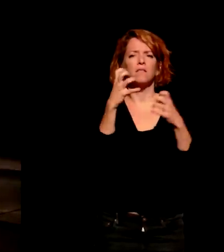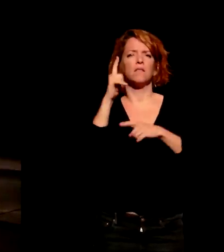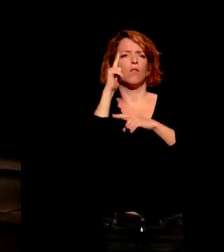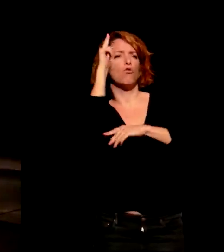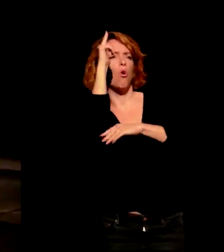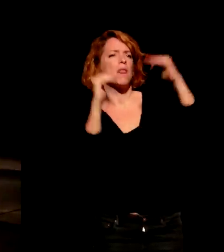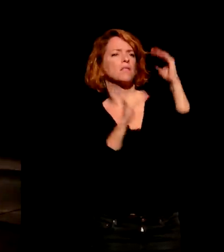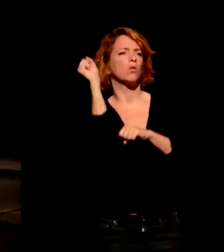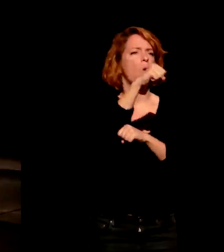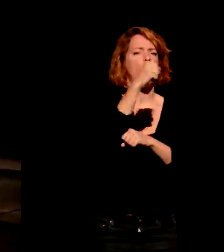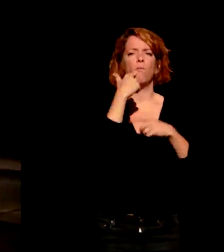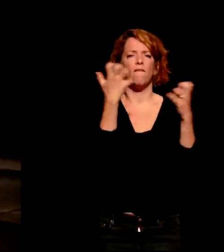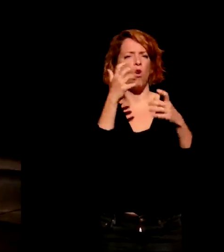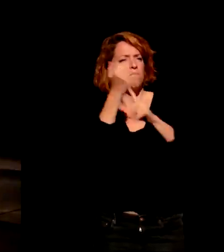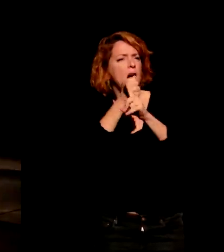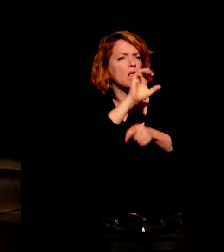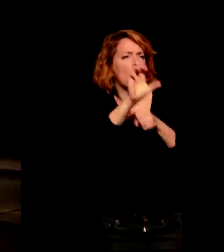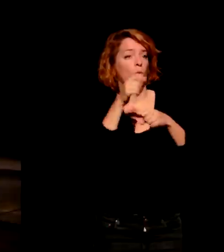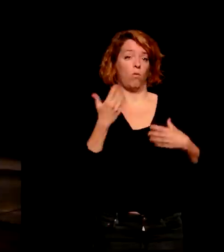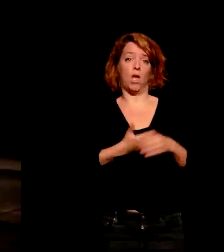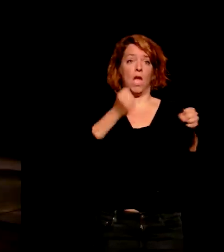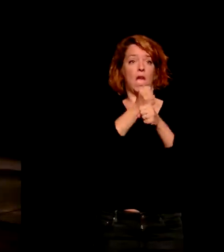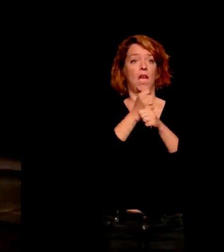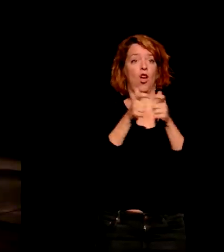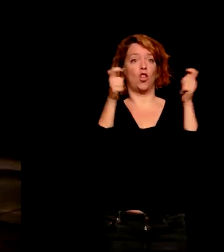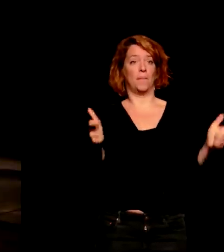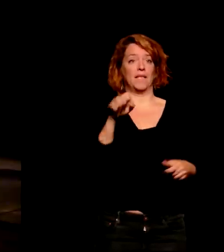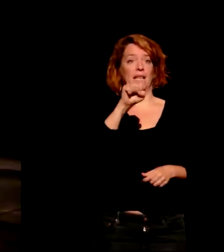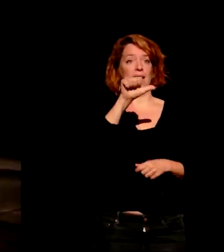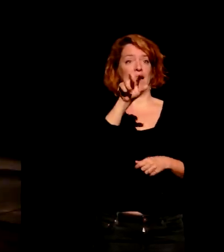Du coup, on a fait une entreprise SARL.